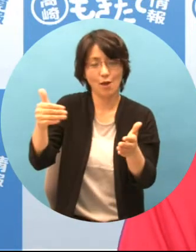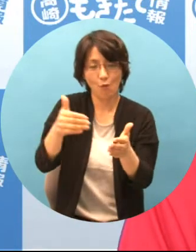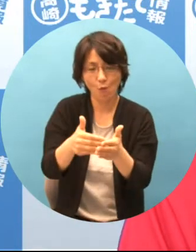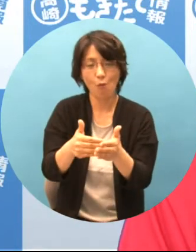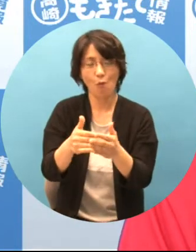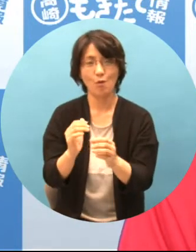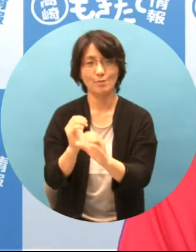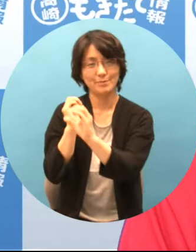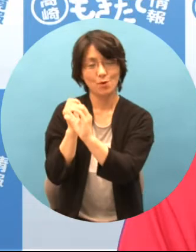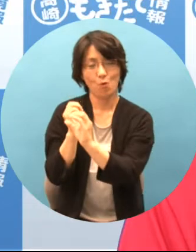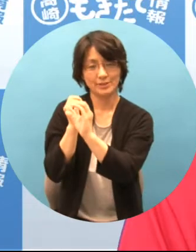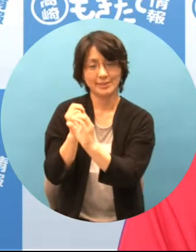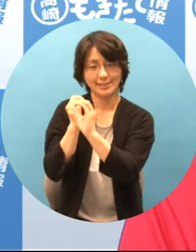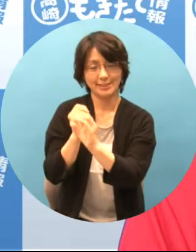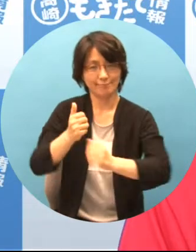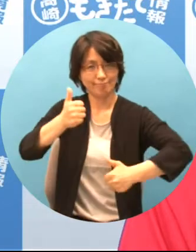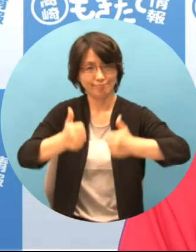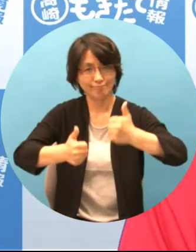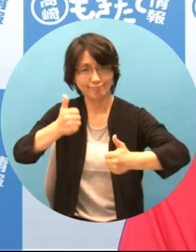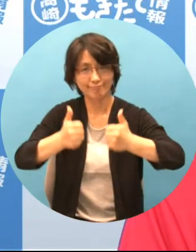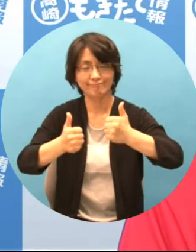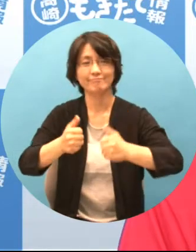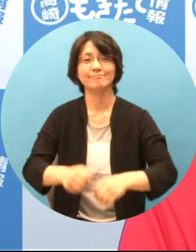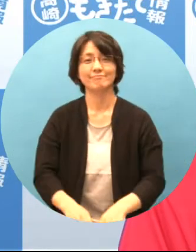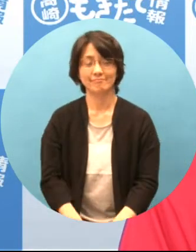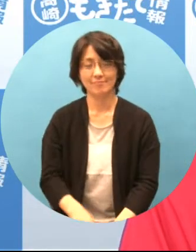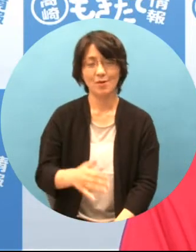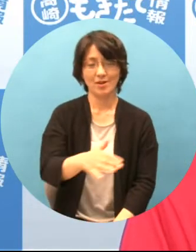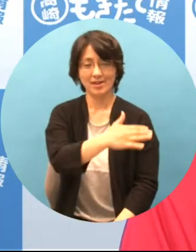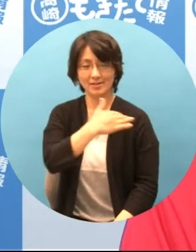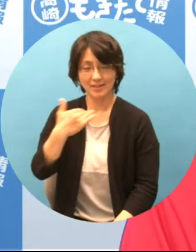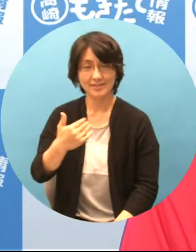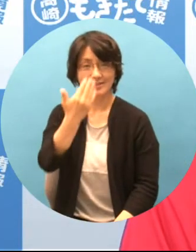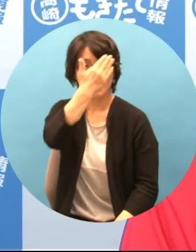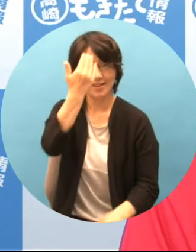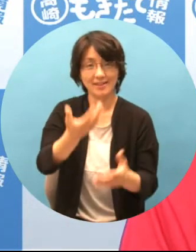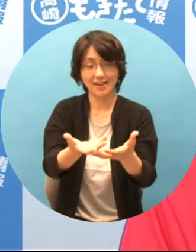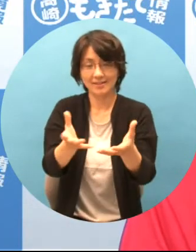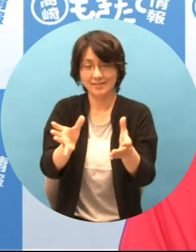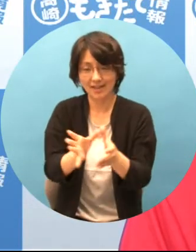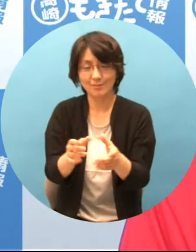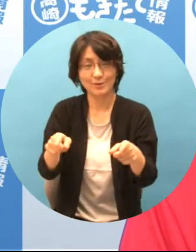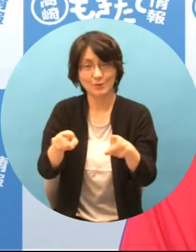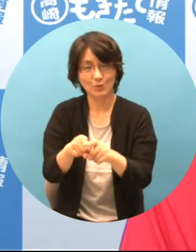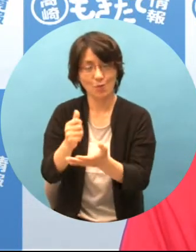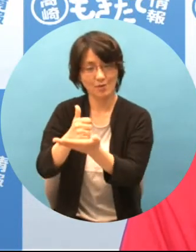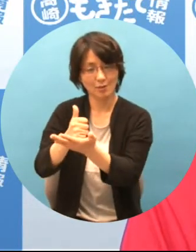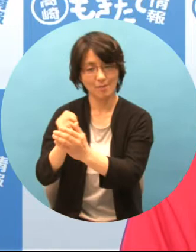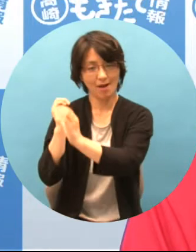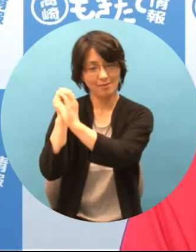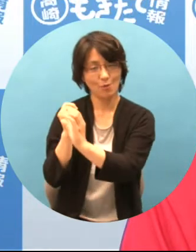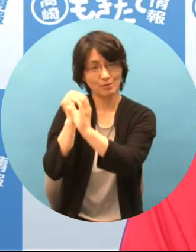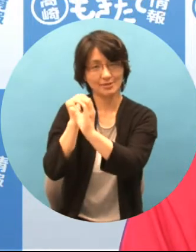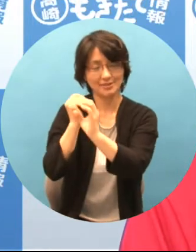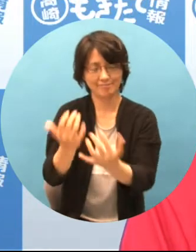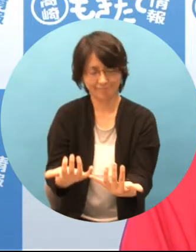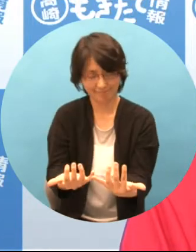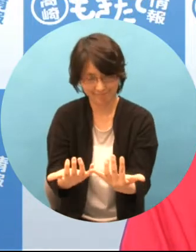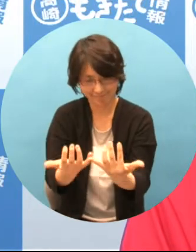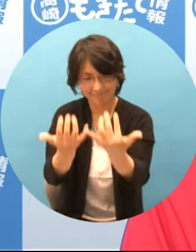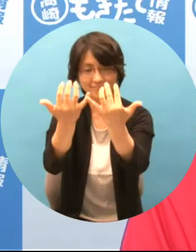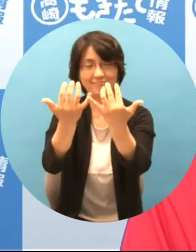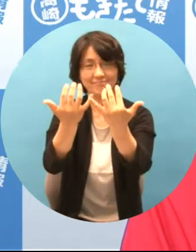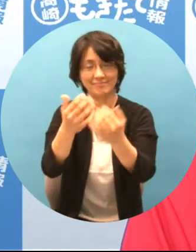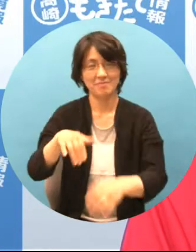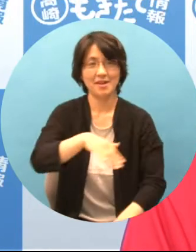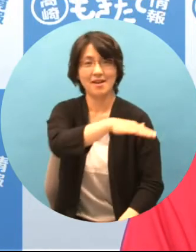ナーレの、神輿の揉み合い、我々も青年団体もですね、だるまを担ぎ上げてこの高崎祭りを盛り上げ